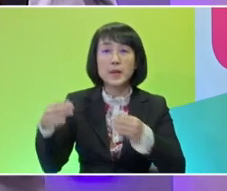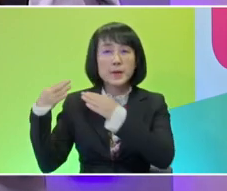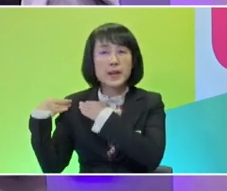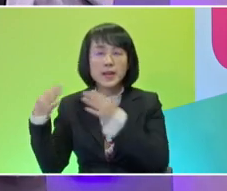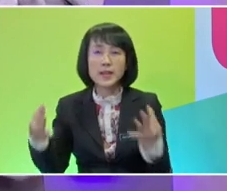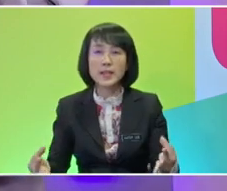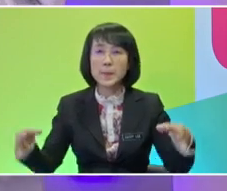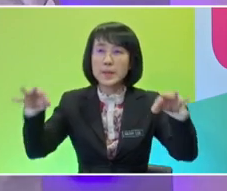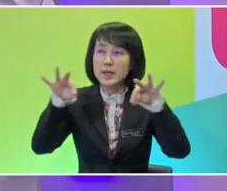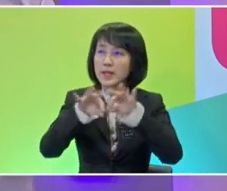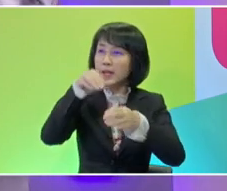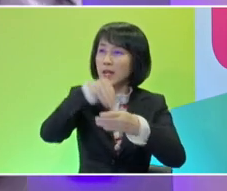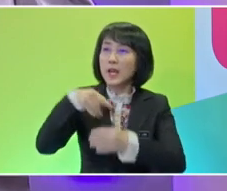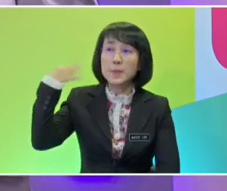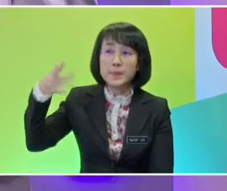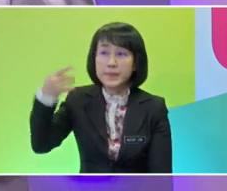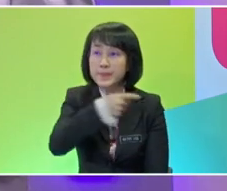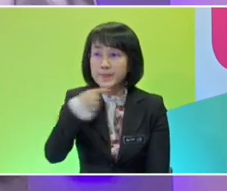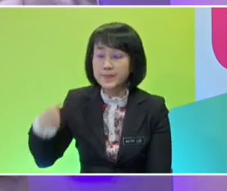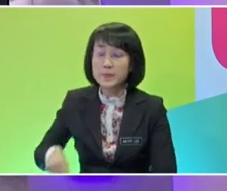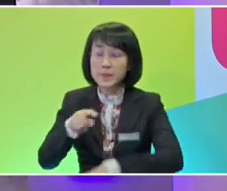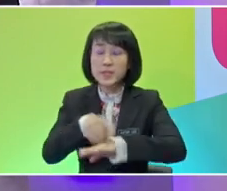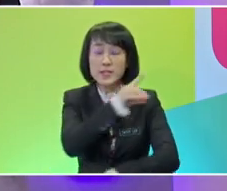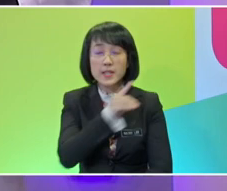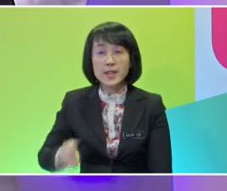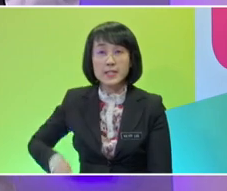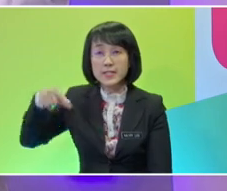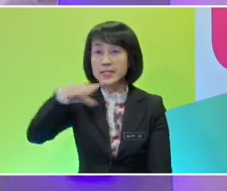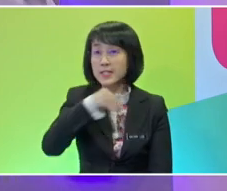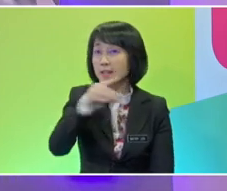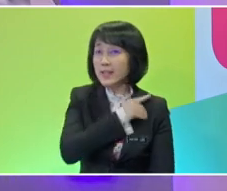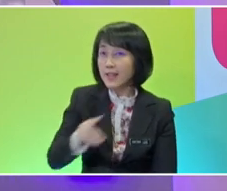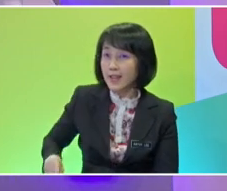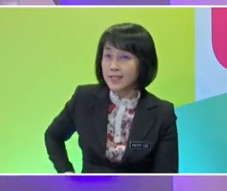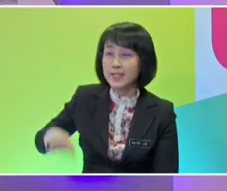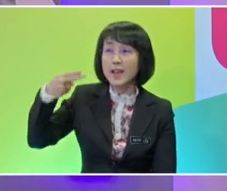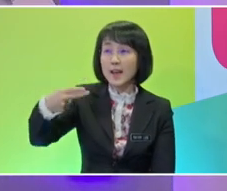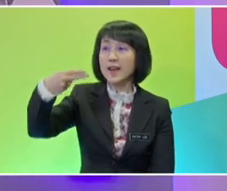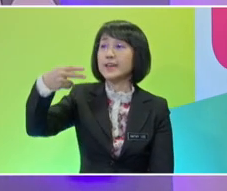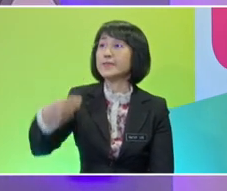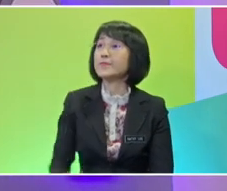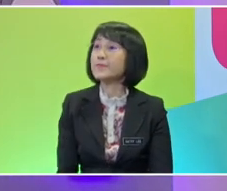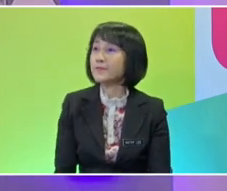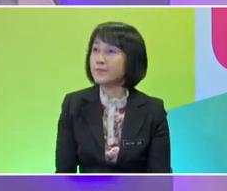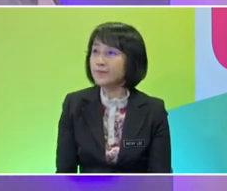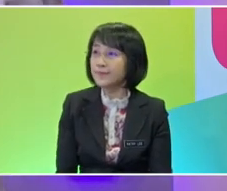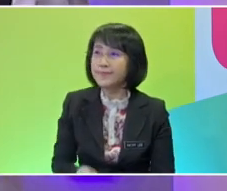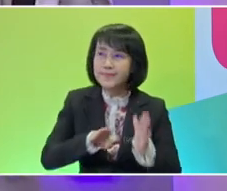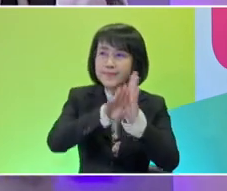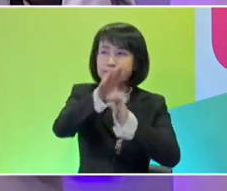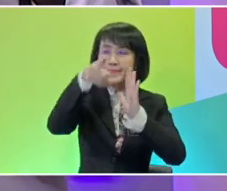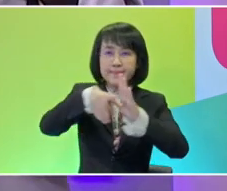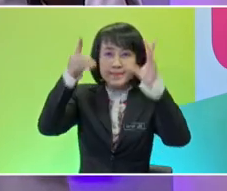nasional dinastichi dan dinasti Han berlangsung baik kita tengok eh perkembangan